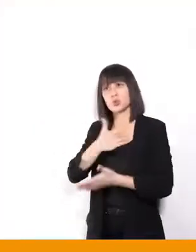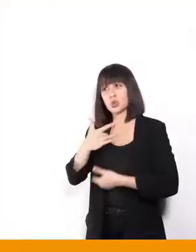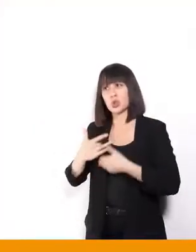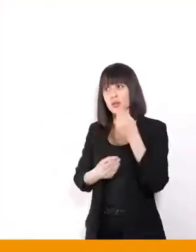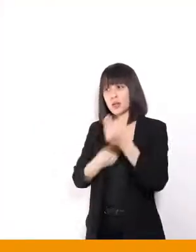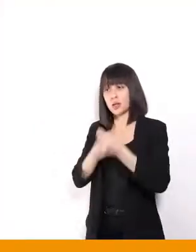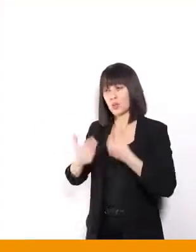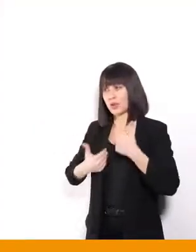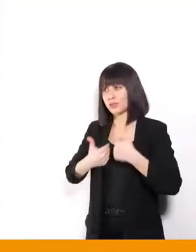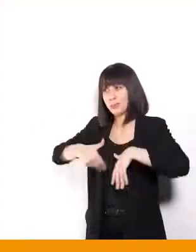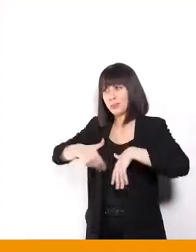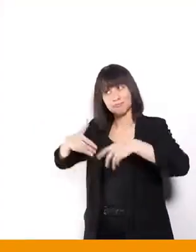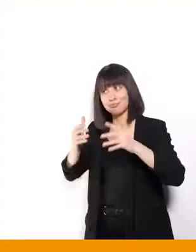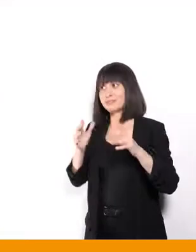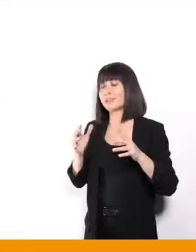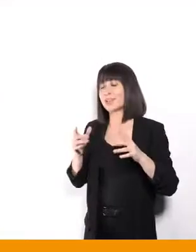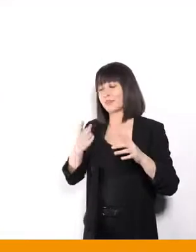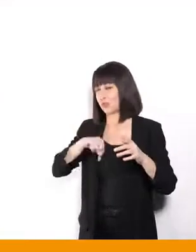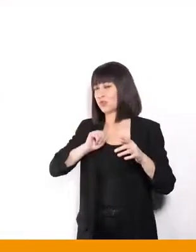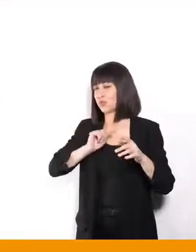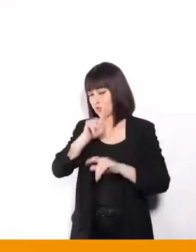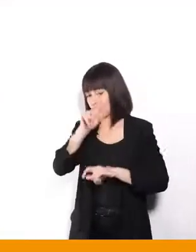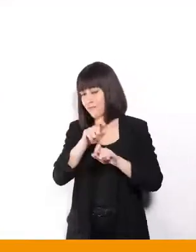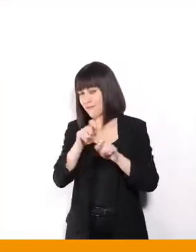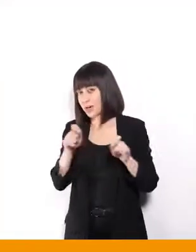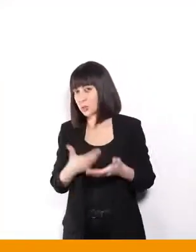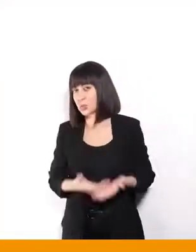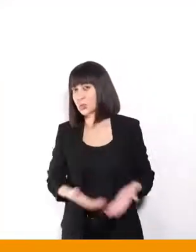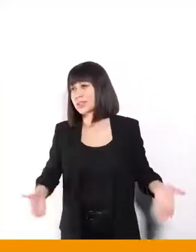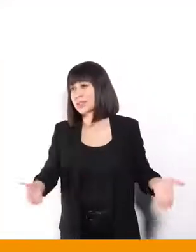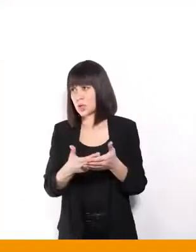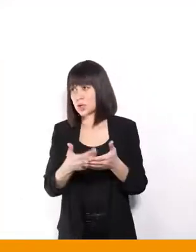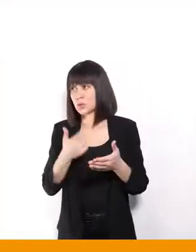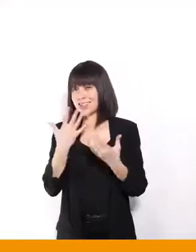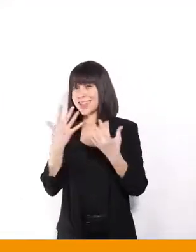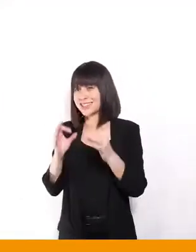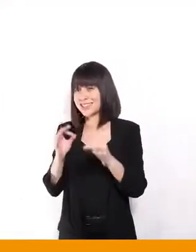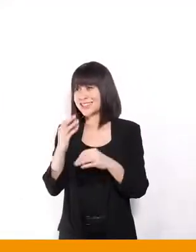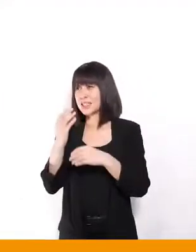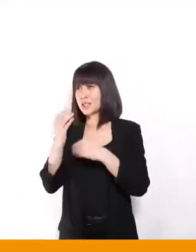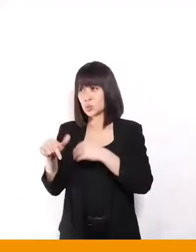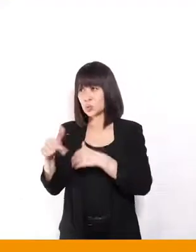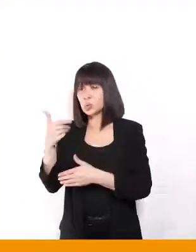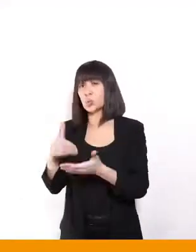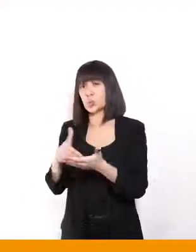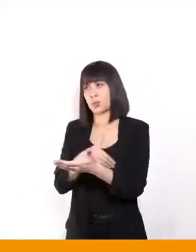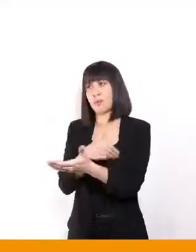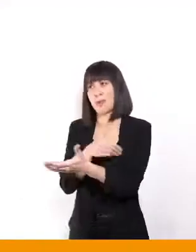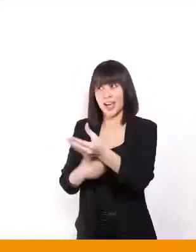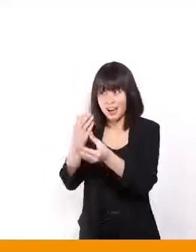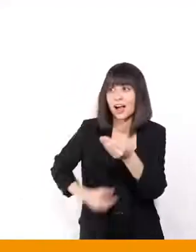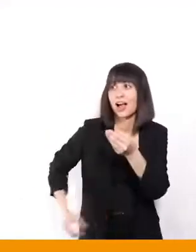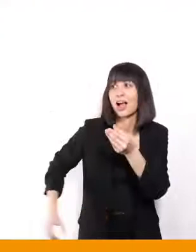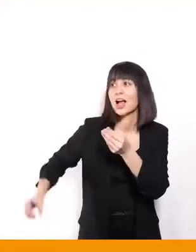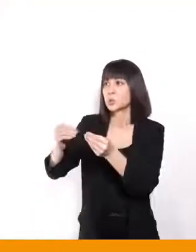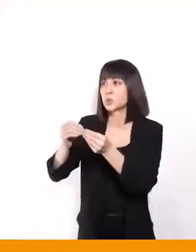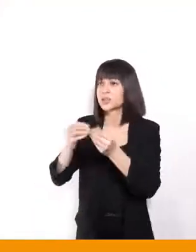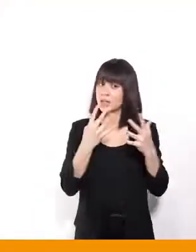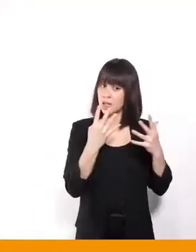étude qui évalue à peu près à 10-12 milliards supplémentaires, donc en plus des 9 milliards pour les personnes âgées, pour les personnes